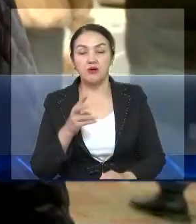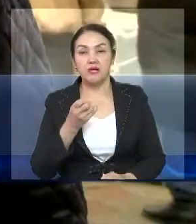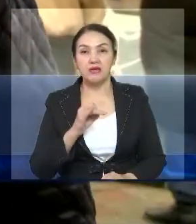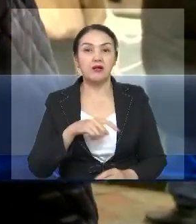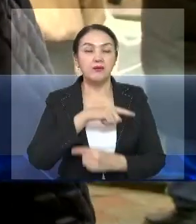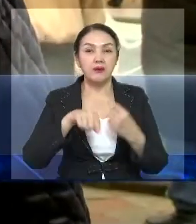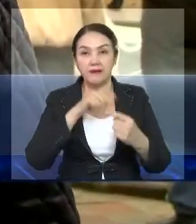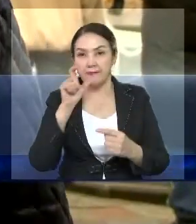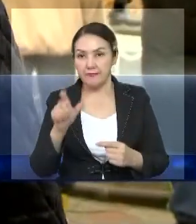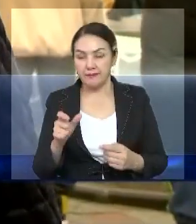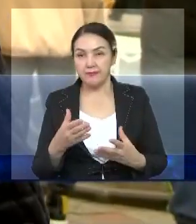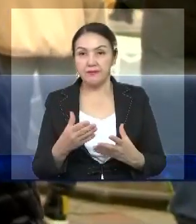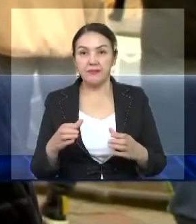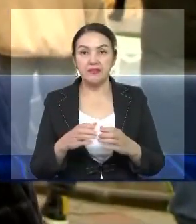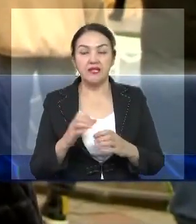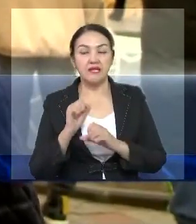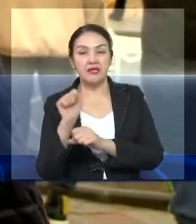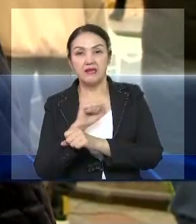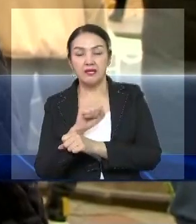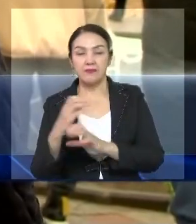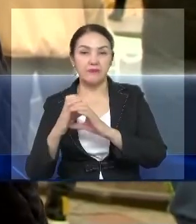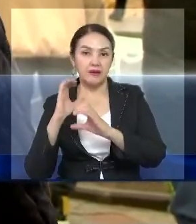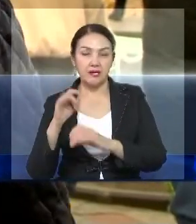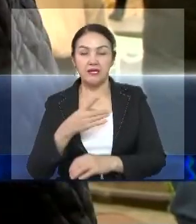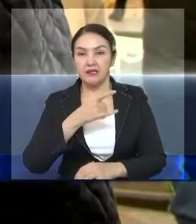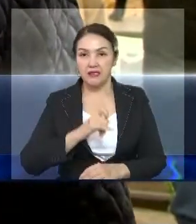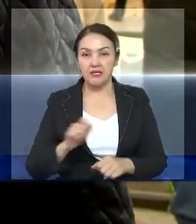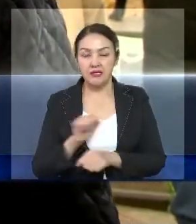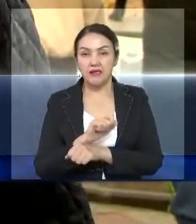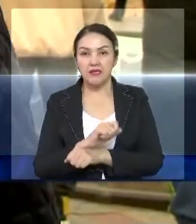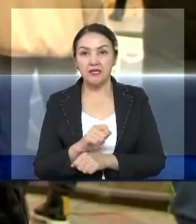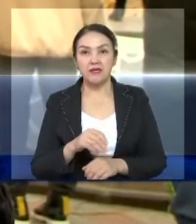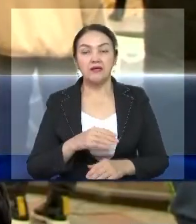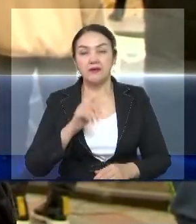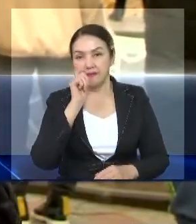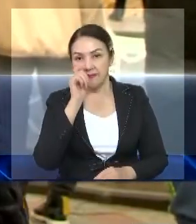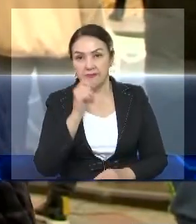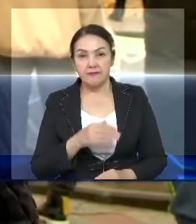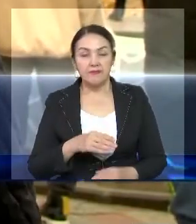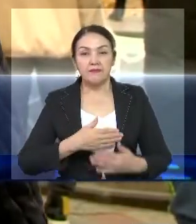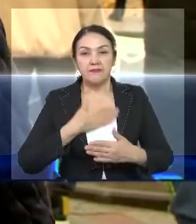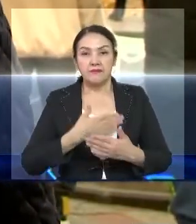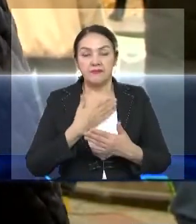кәсіпкерлері, КамАЗ айдайтын жігіттер, такси айдайтын жігіттер, біздің белсенді жігіттер,